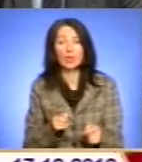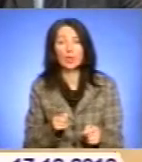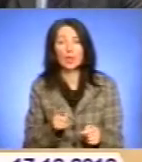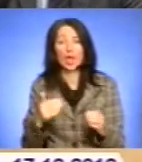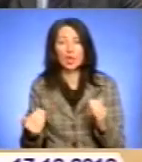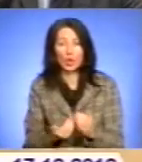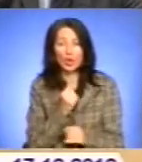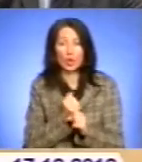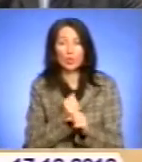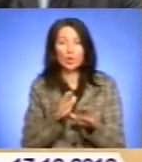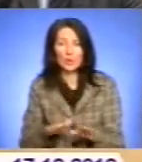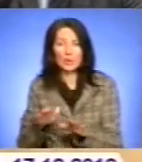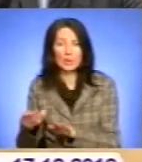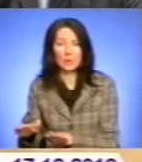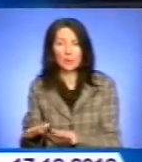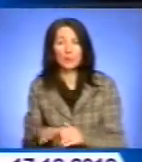нові робочі місця.